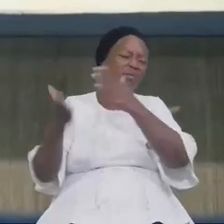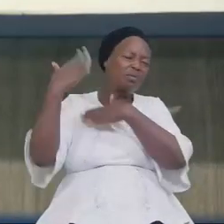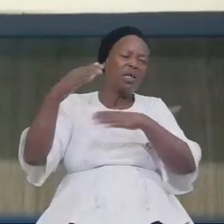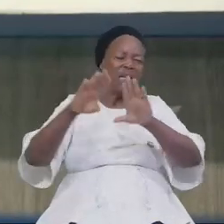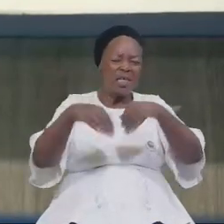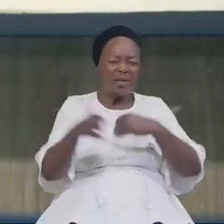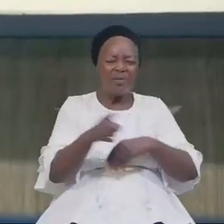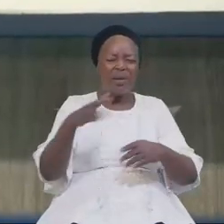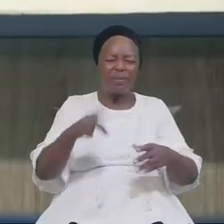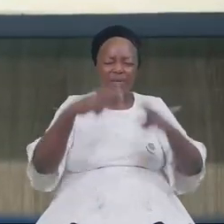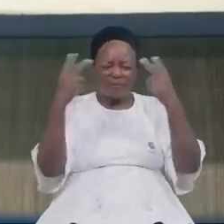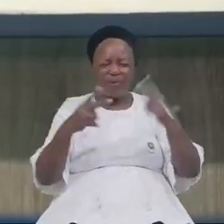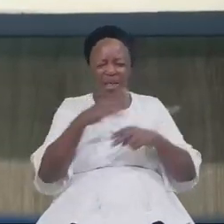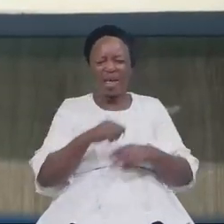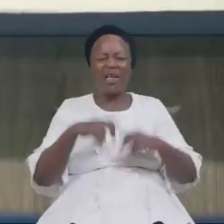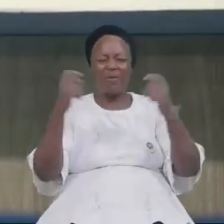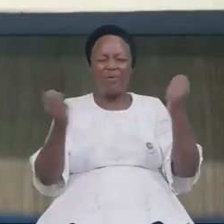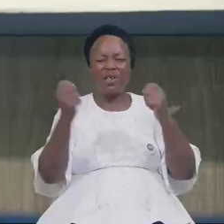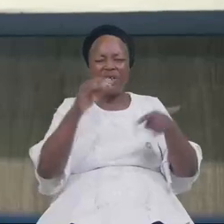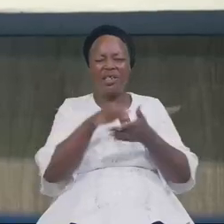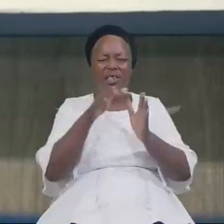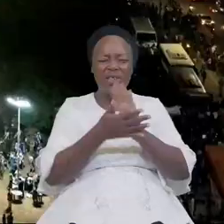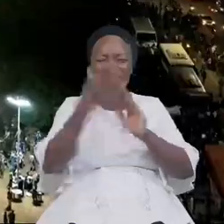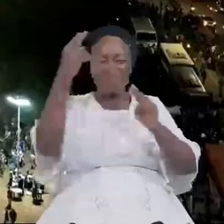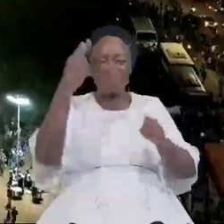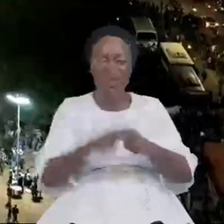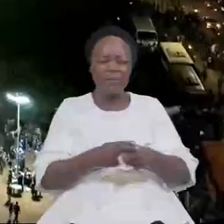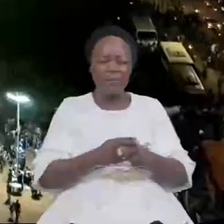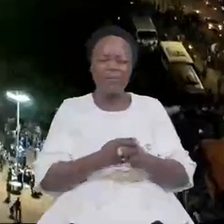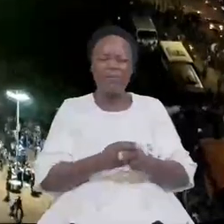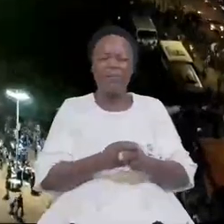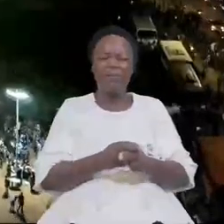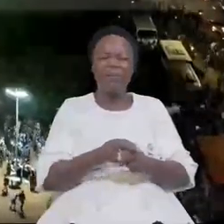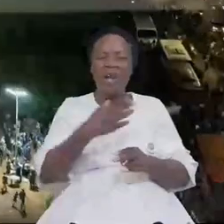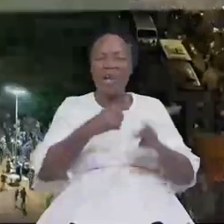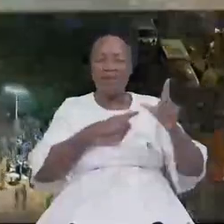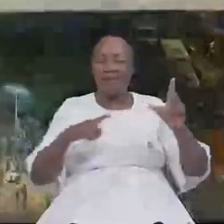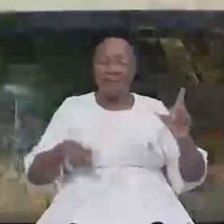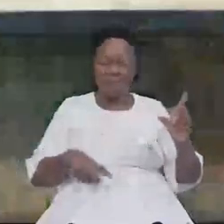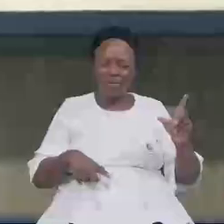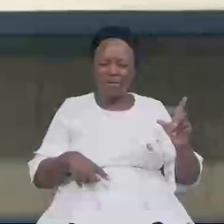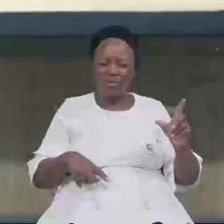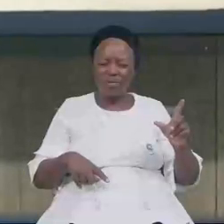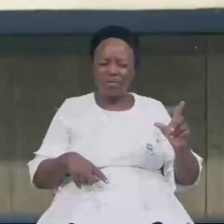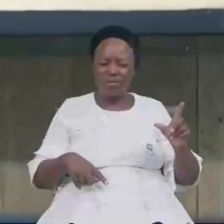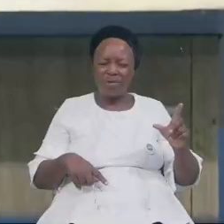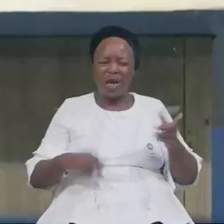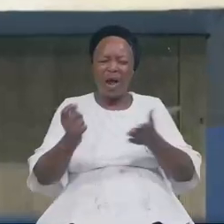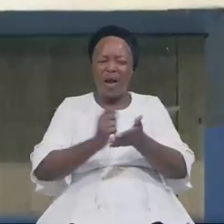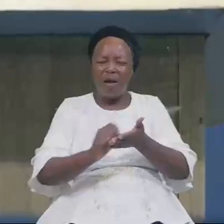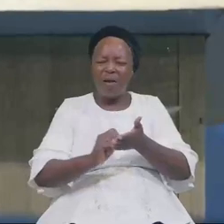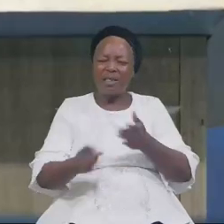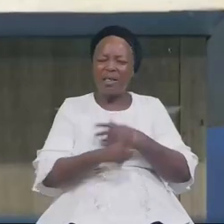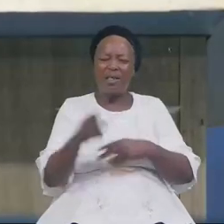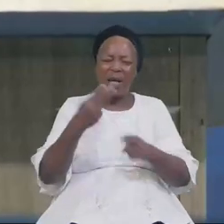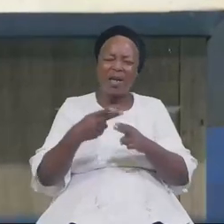la victoire, le triomphe au nom de Jésus-Christ. Seigneur, écris leur nom dans le